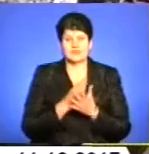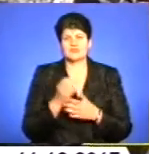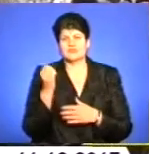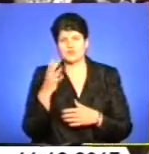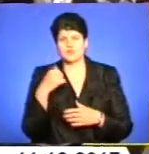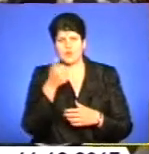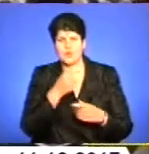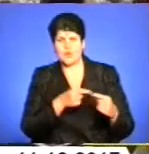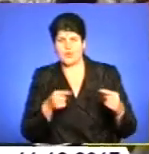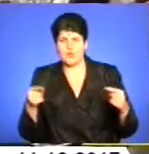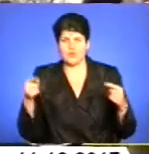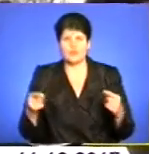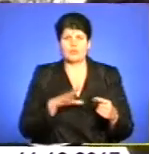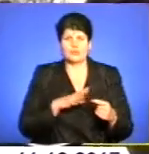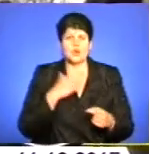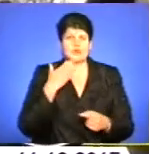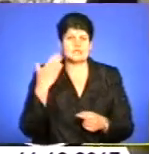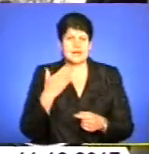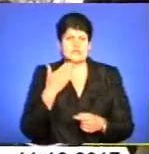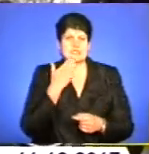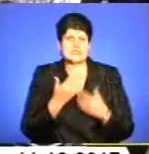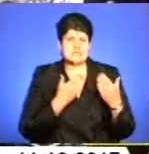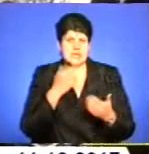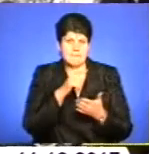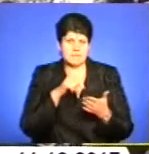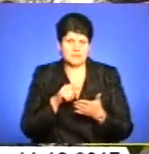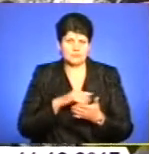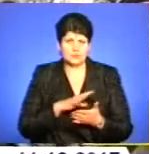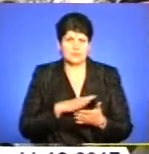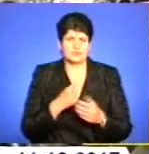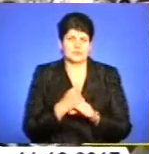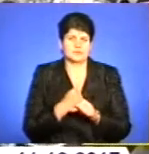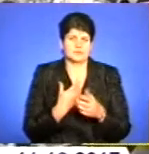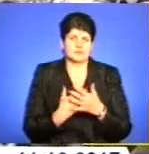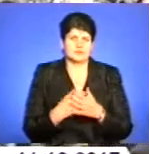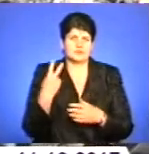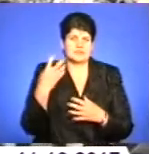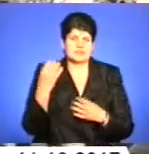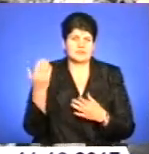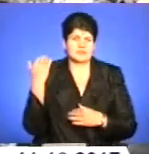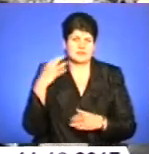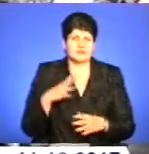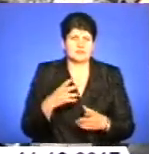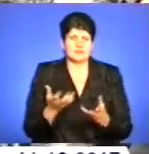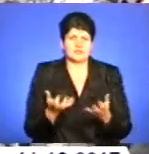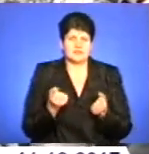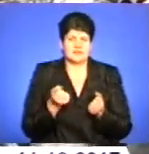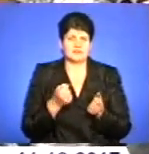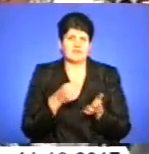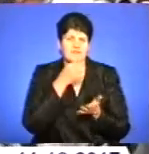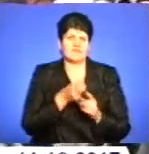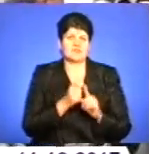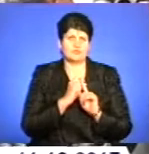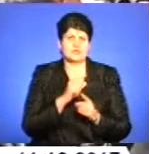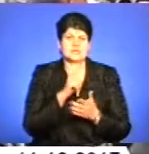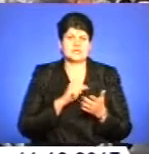року. Відтоді були і звернення, і запити. Останній запит, коли активізувалися робітники, я робив приблизно днів 20-му мені прийшла проміжна відповідь від міської ради про те,